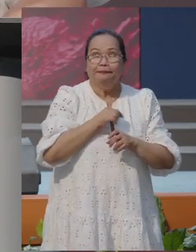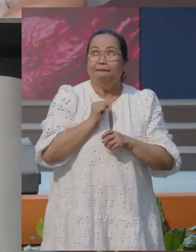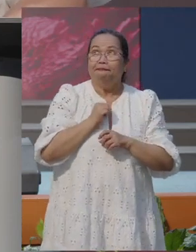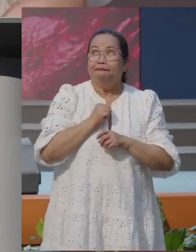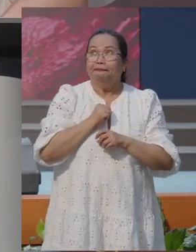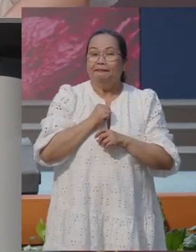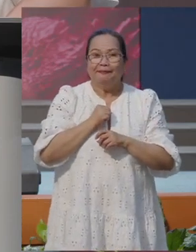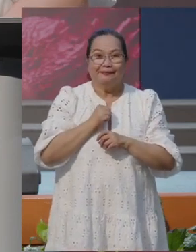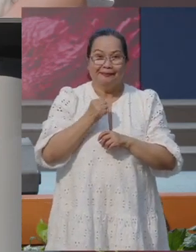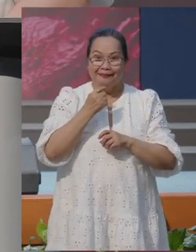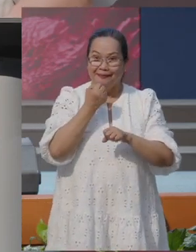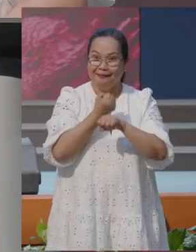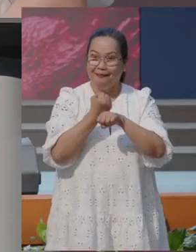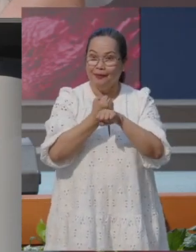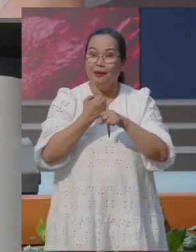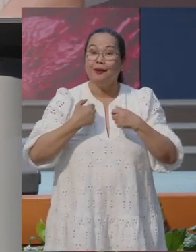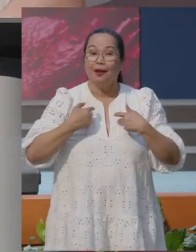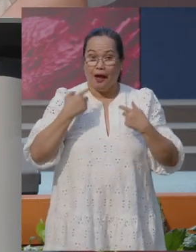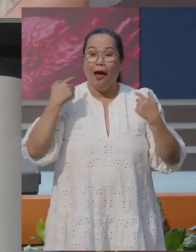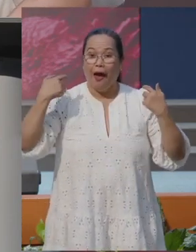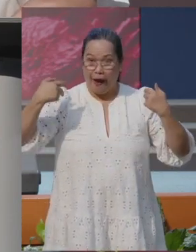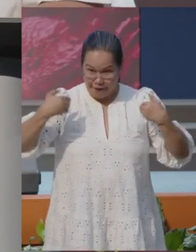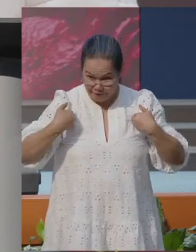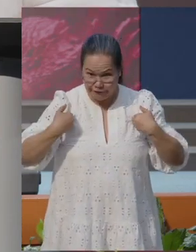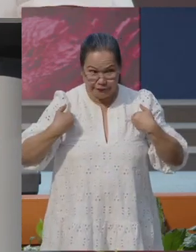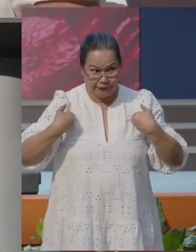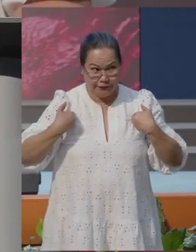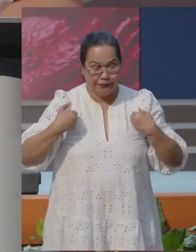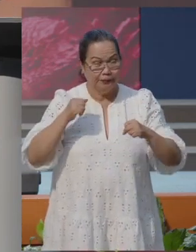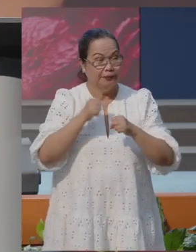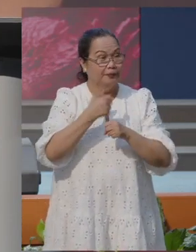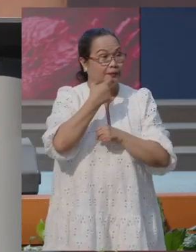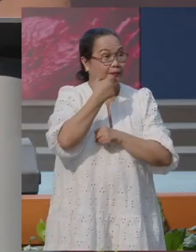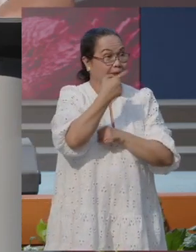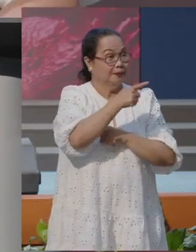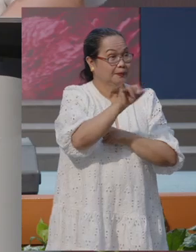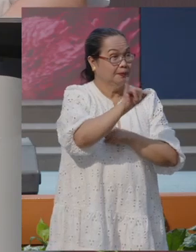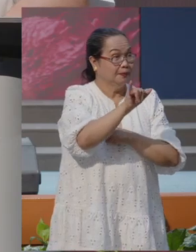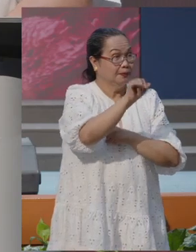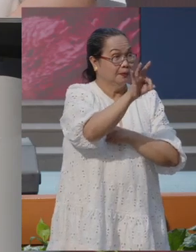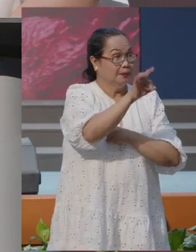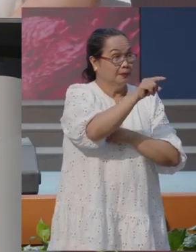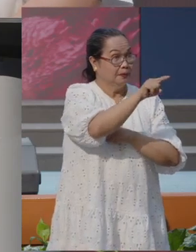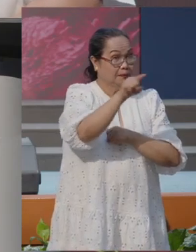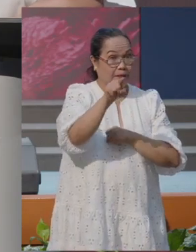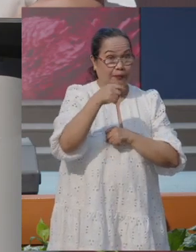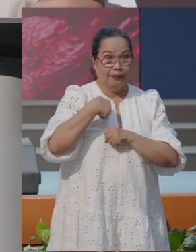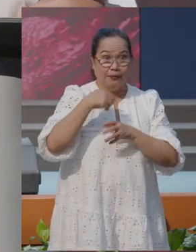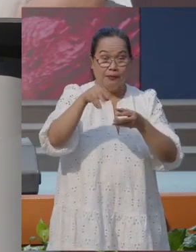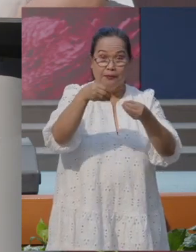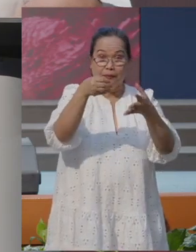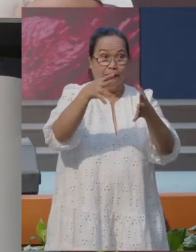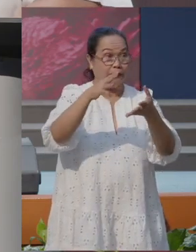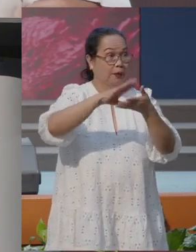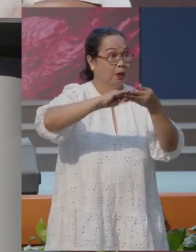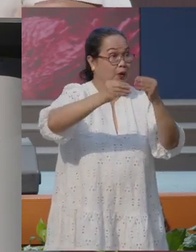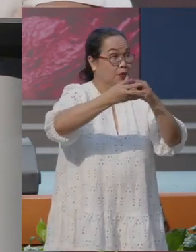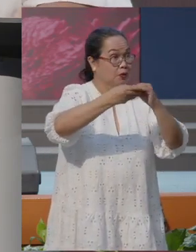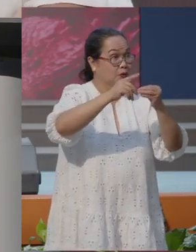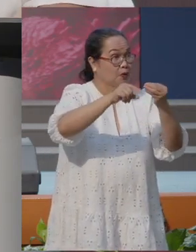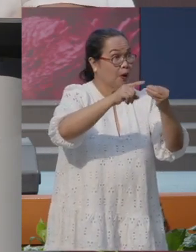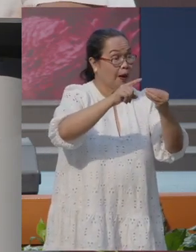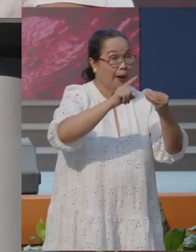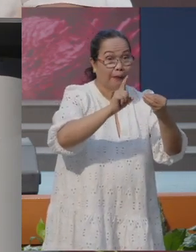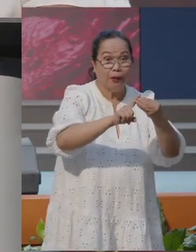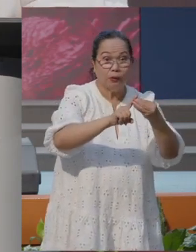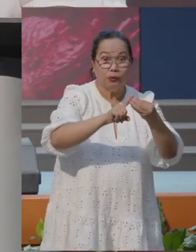Matthew 13, verse 11 to 12, sabi niya doon, pagkatapos niya ibigay yung mga parables about the kingdom.